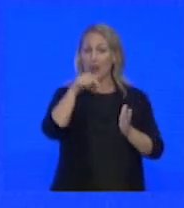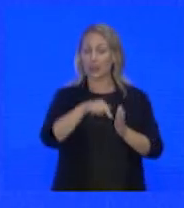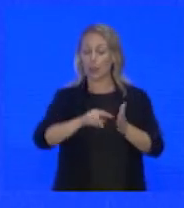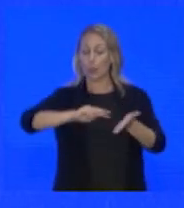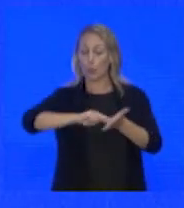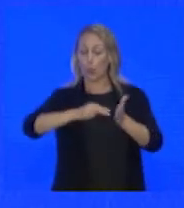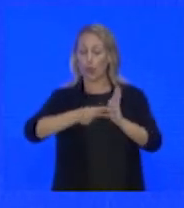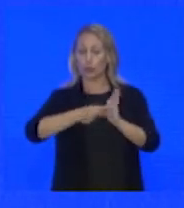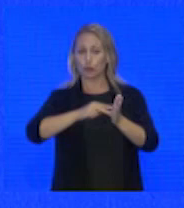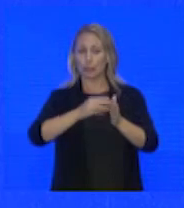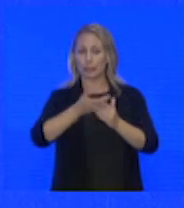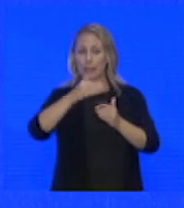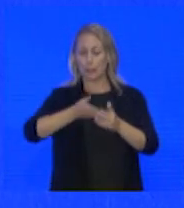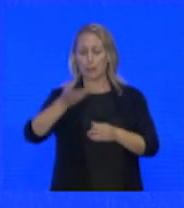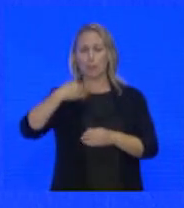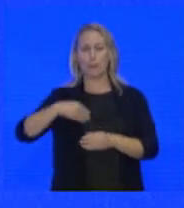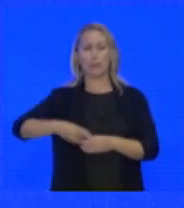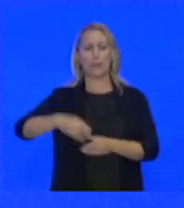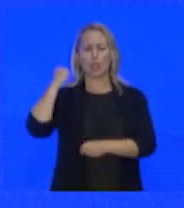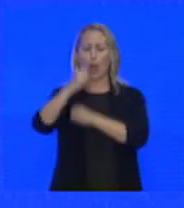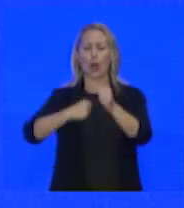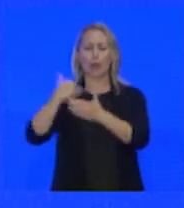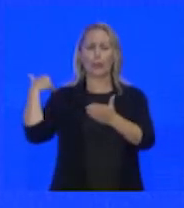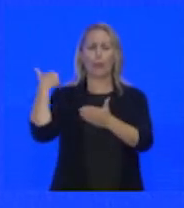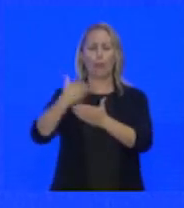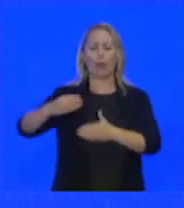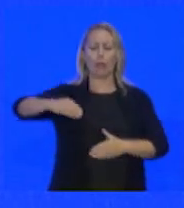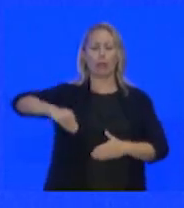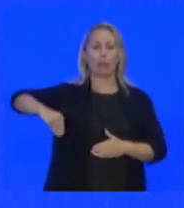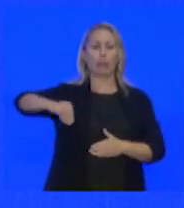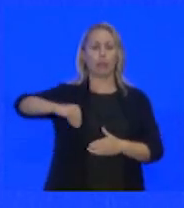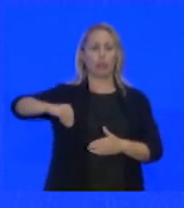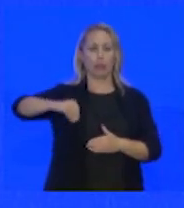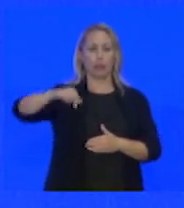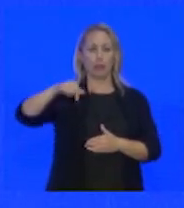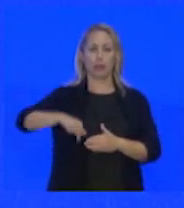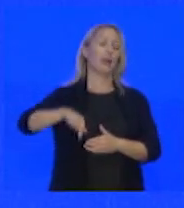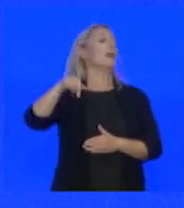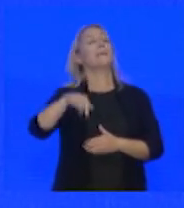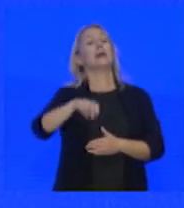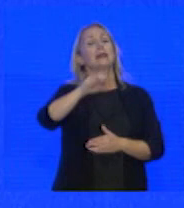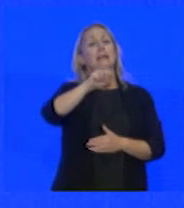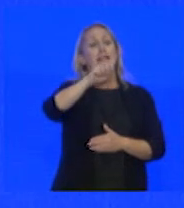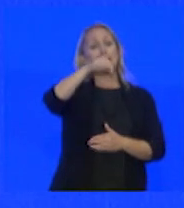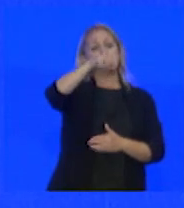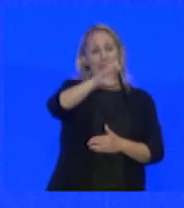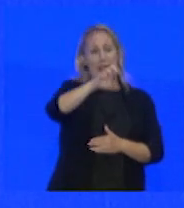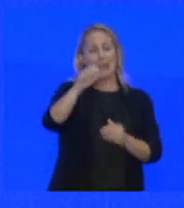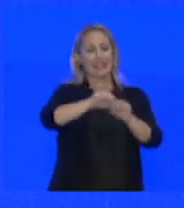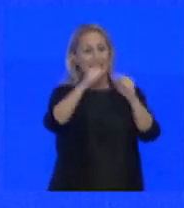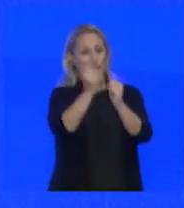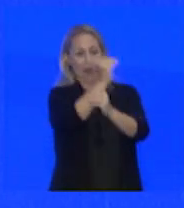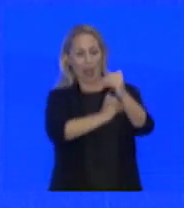επί 3 χρόνια. Παρά τις αλλεπάλληλες θετικές αποφάσεις του ΣΤΕ για την